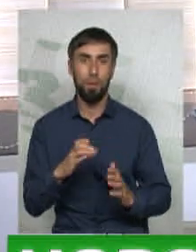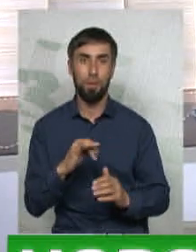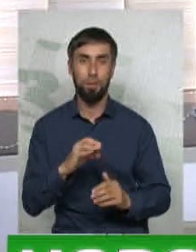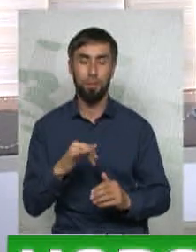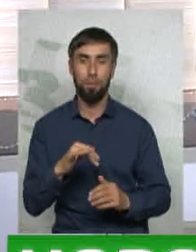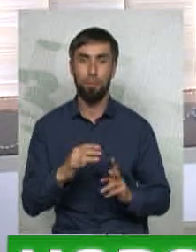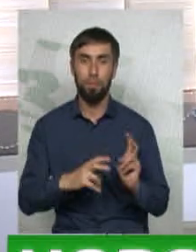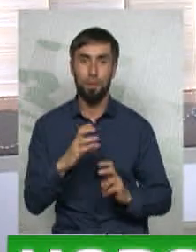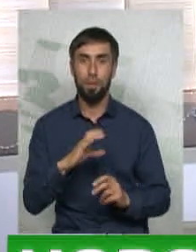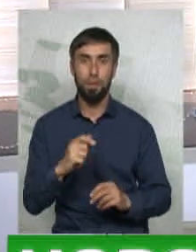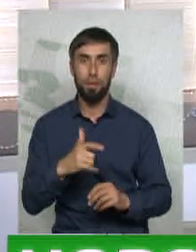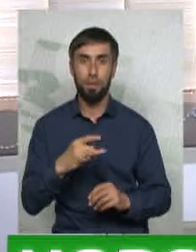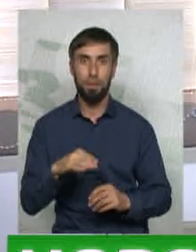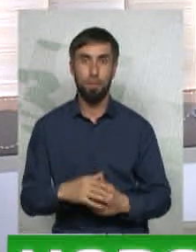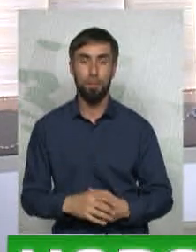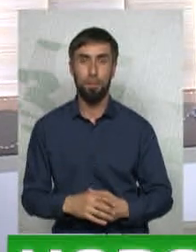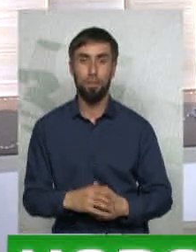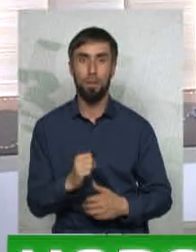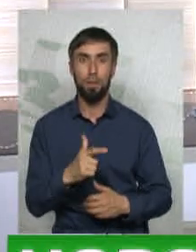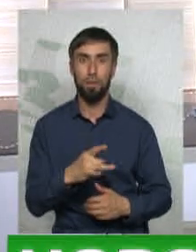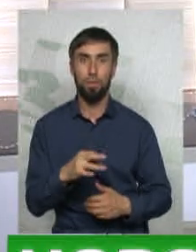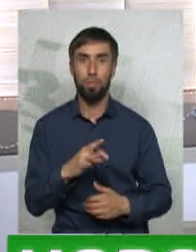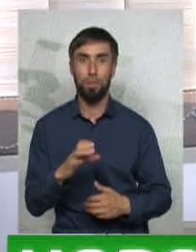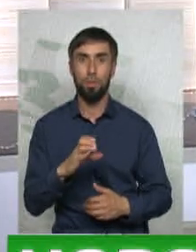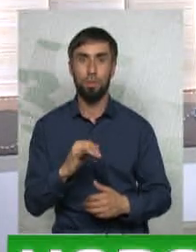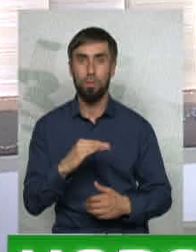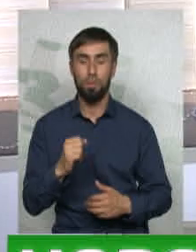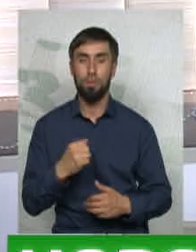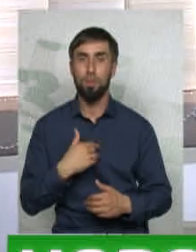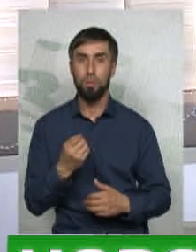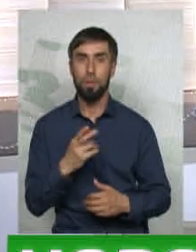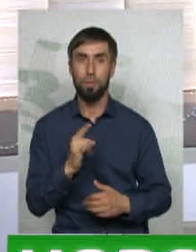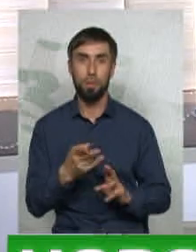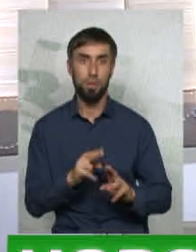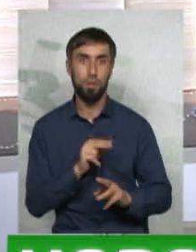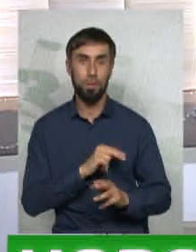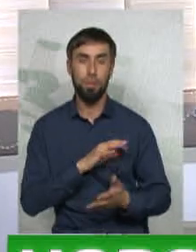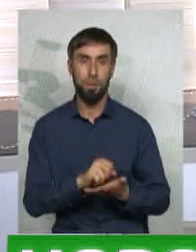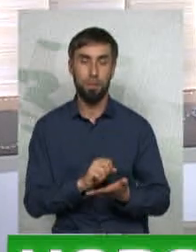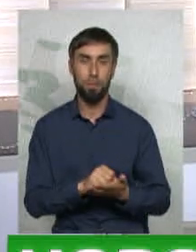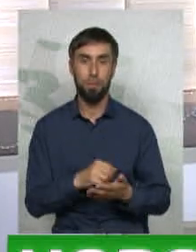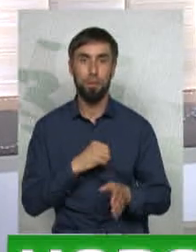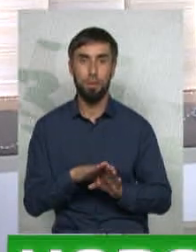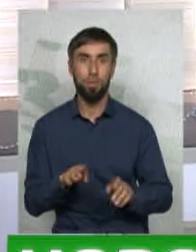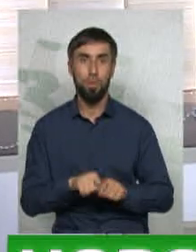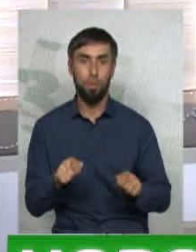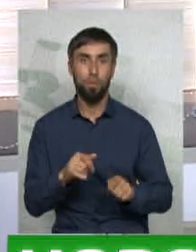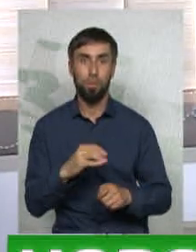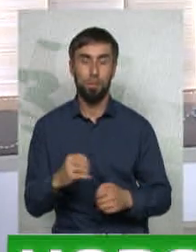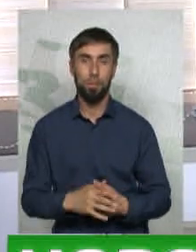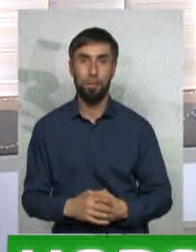системное предприятие «Сад-гигант», агрокомплекс «Сунжа». Вот мы сейчас как бы этой работой занимаемся. Мы также создали уже